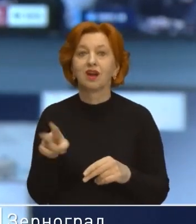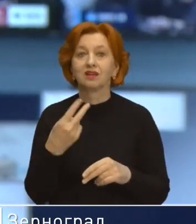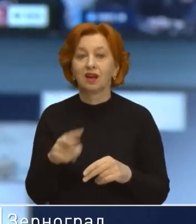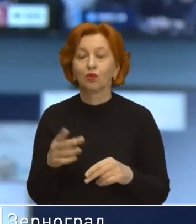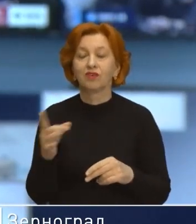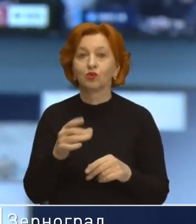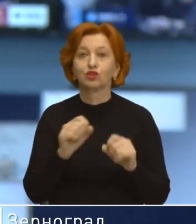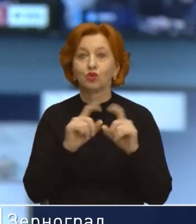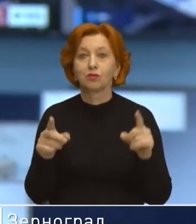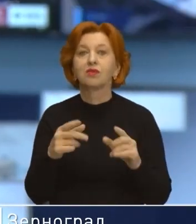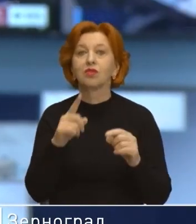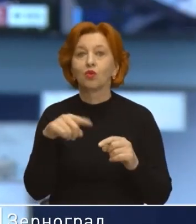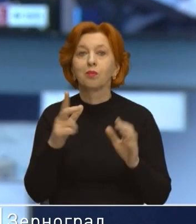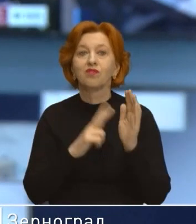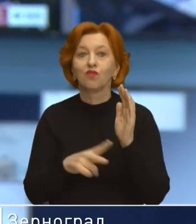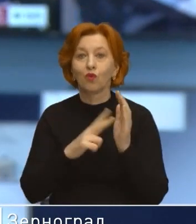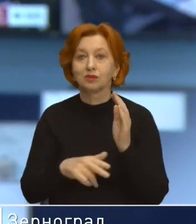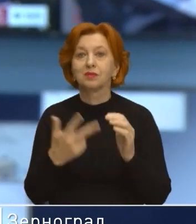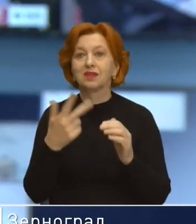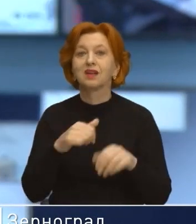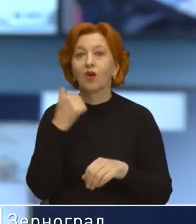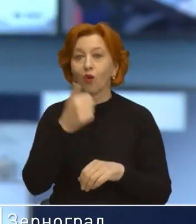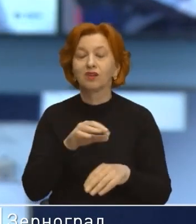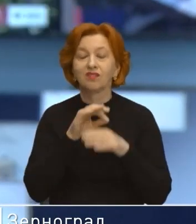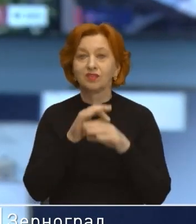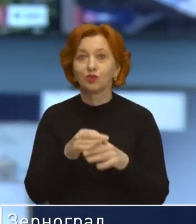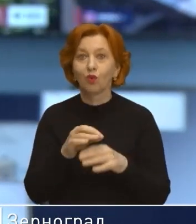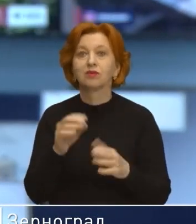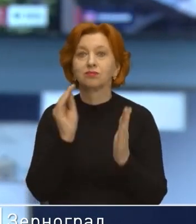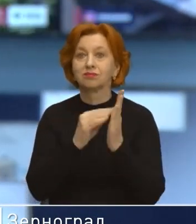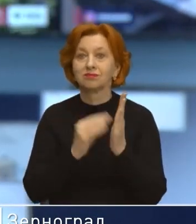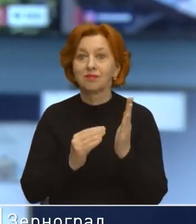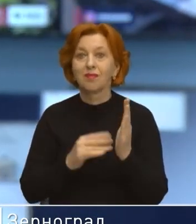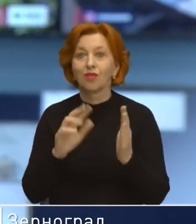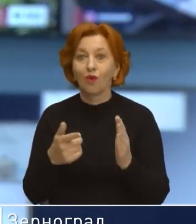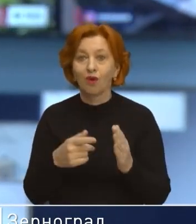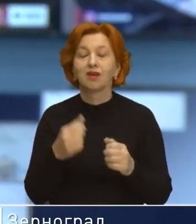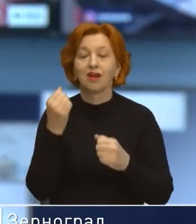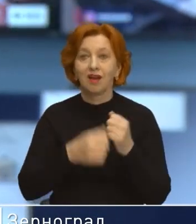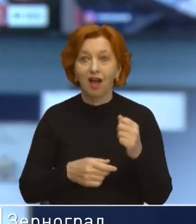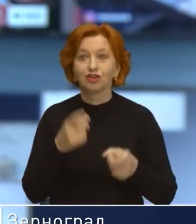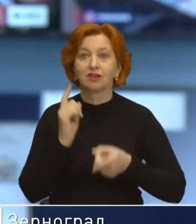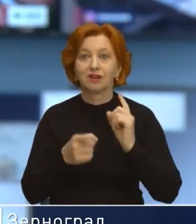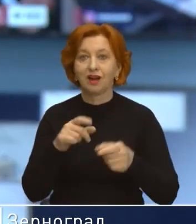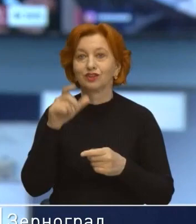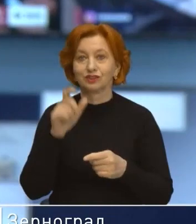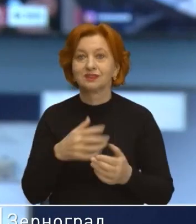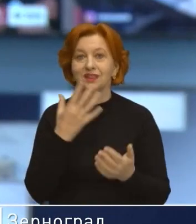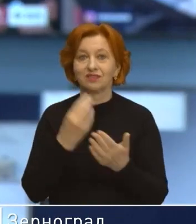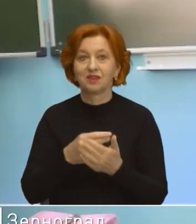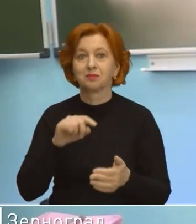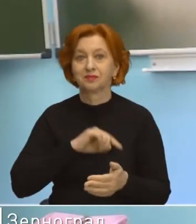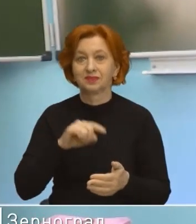литературы Ростовской школы номер 80 уже 3 года ведет блог. Подписчиков хоть и не миллионы, зато каждый реальный человек с активным